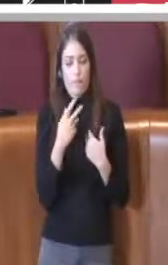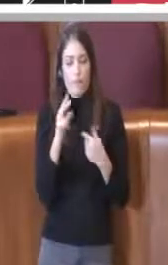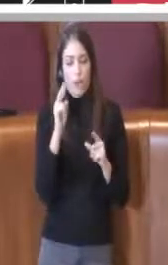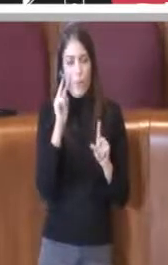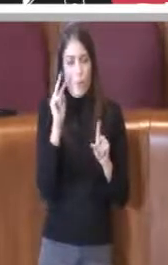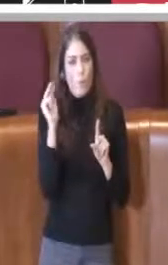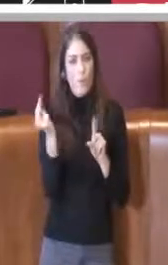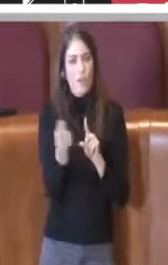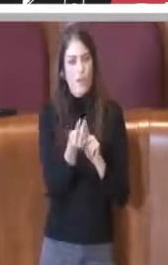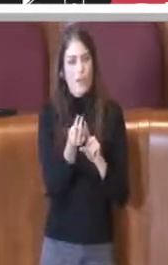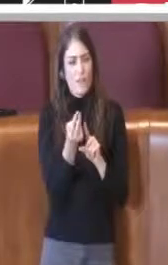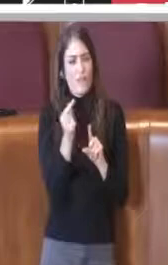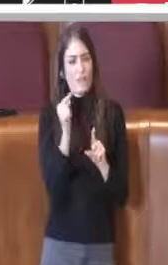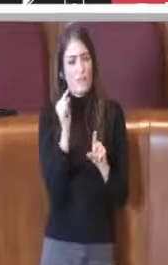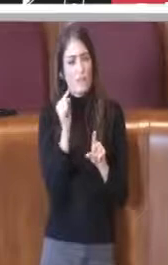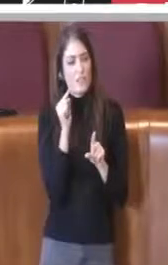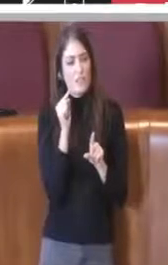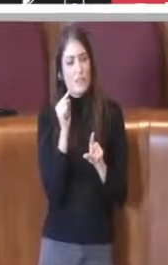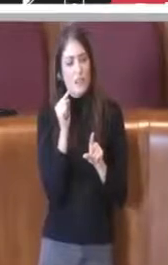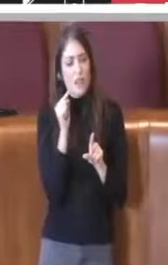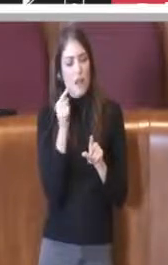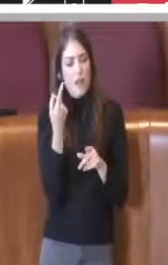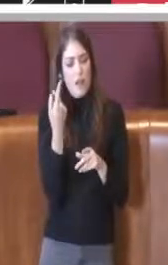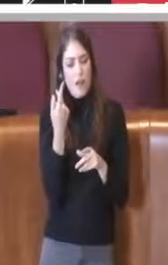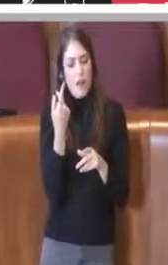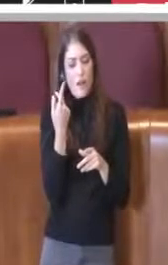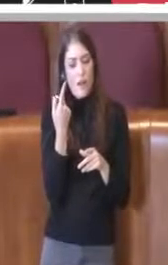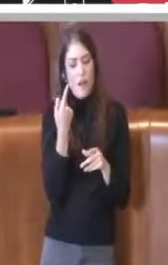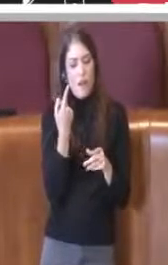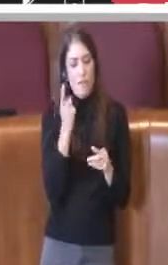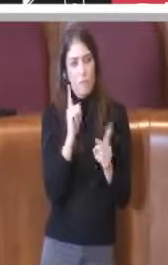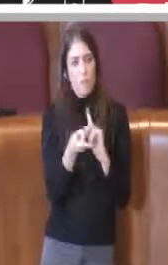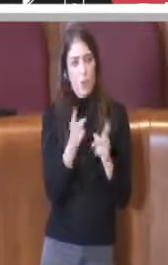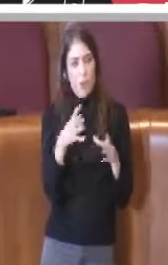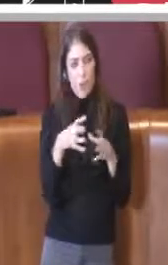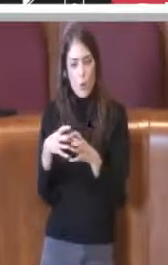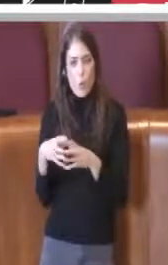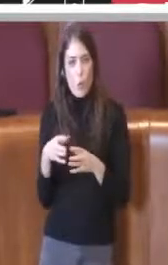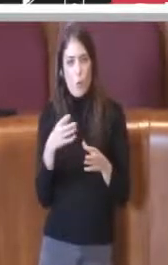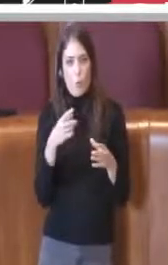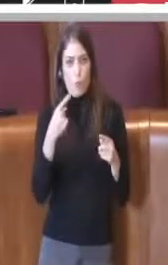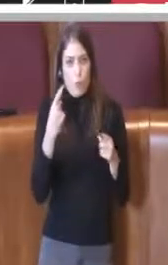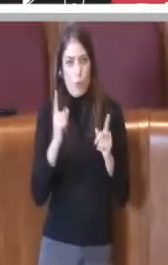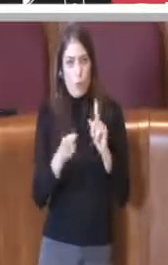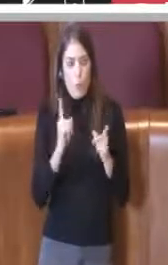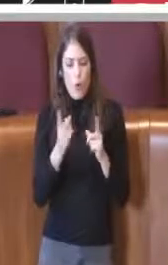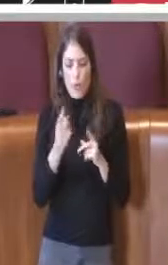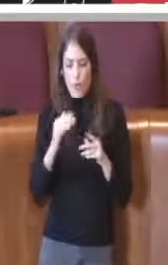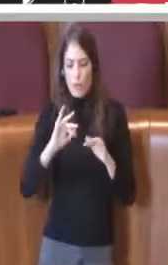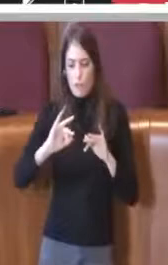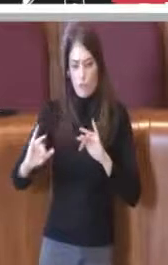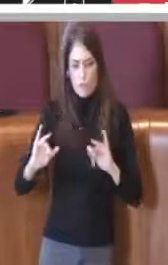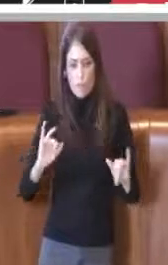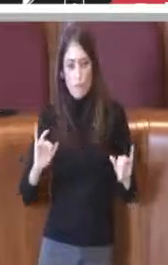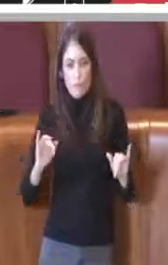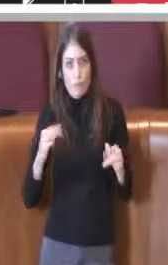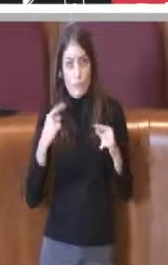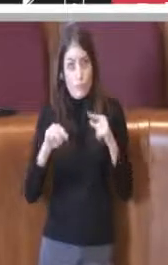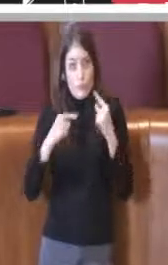vista di determinati schieramenti politici che in questo contesto e